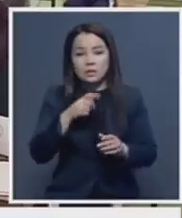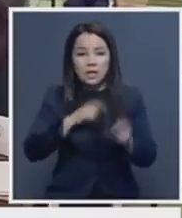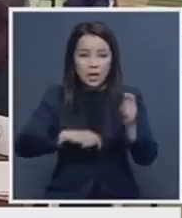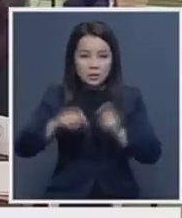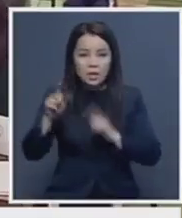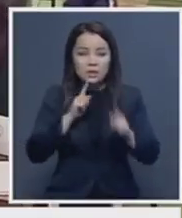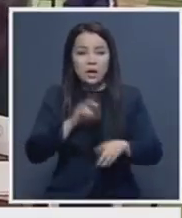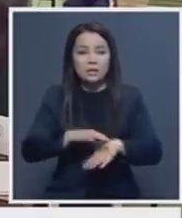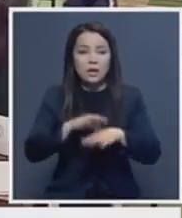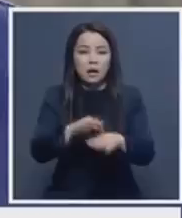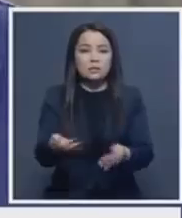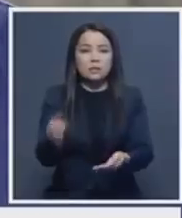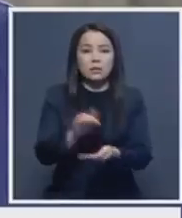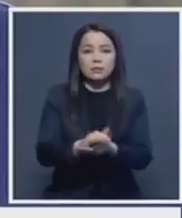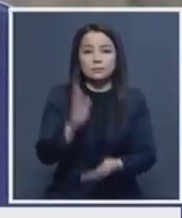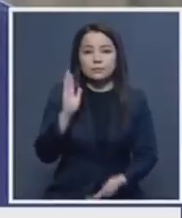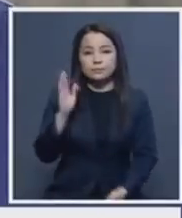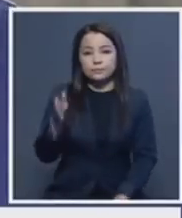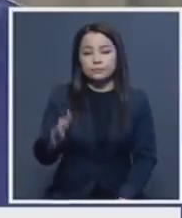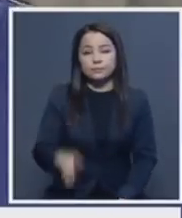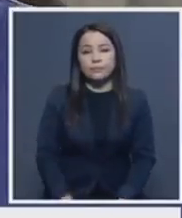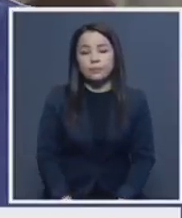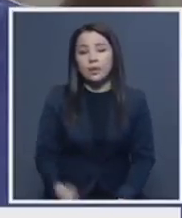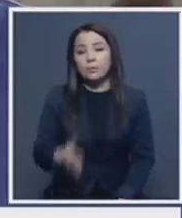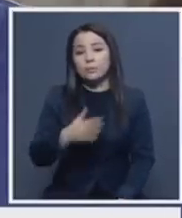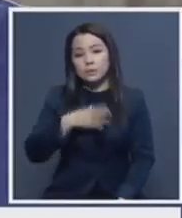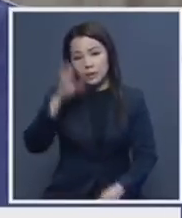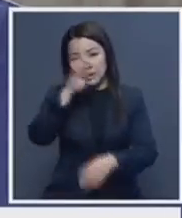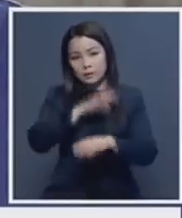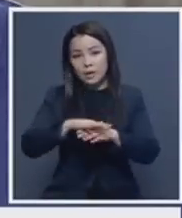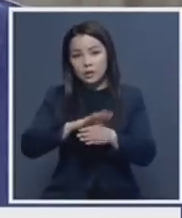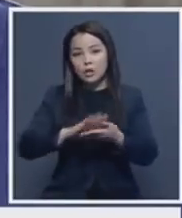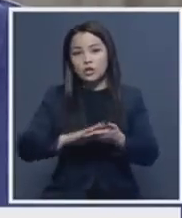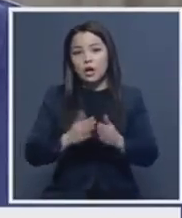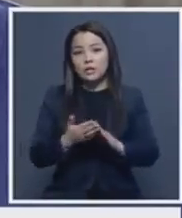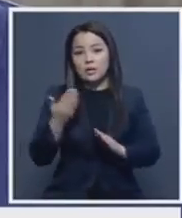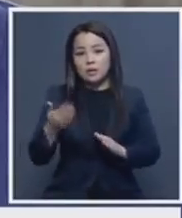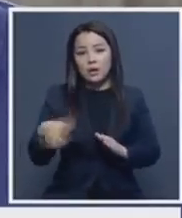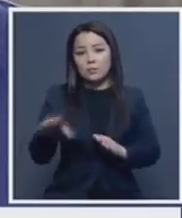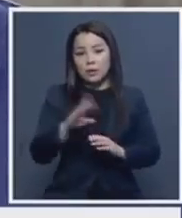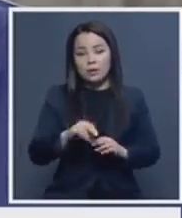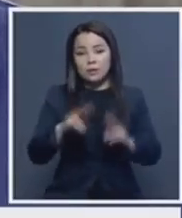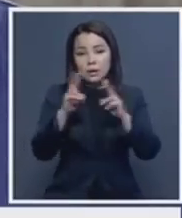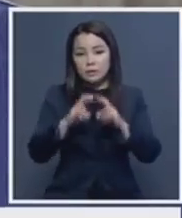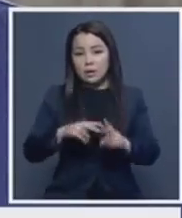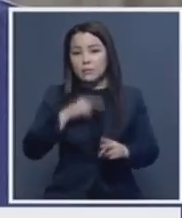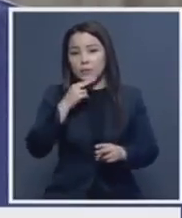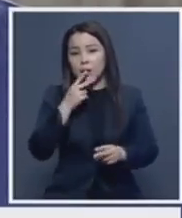таныстырылады. Біздің елде отқан жағдайларға бейжай қарамаймыз. Әрине,